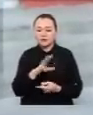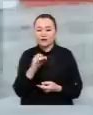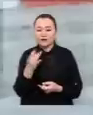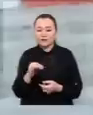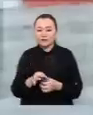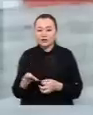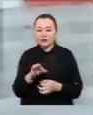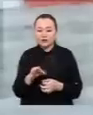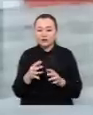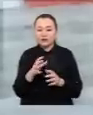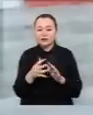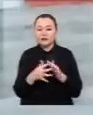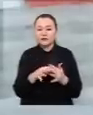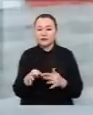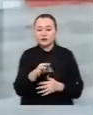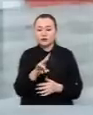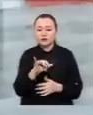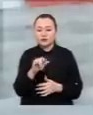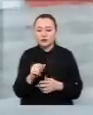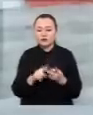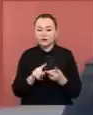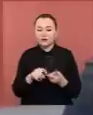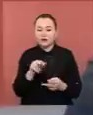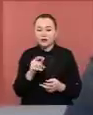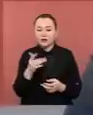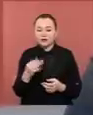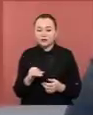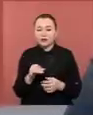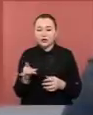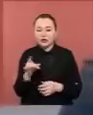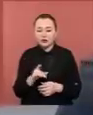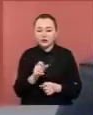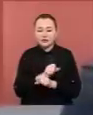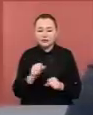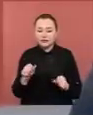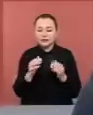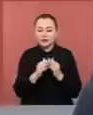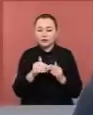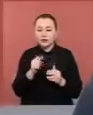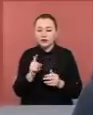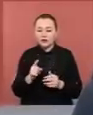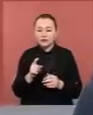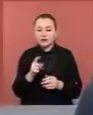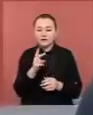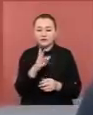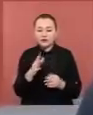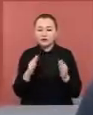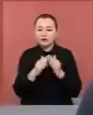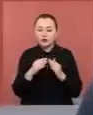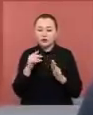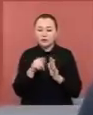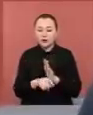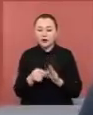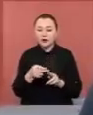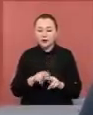районе, село Нура. И вот второй у нас Каргалинский район. Нельзя заносить газовые баллоны в квартиры, жилые дома.